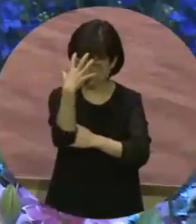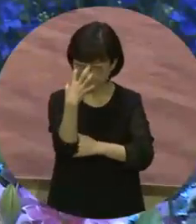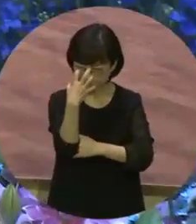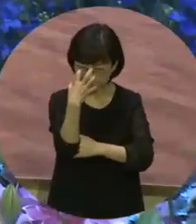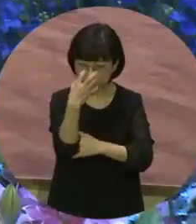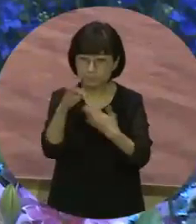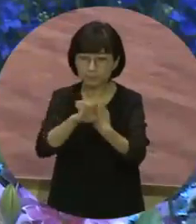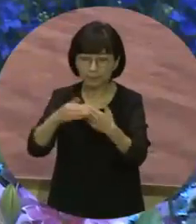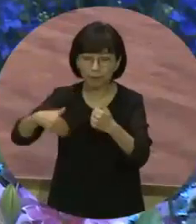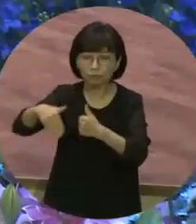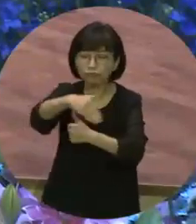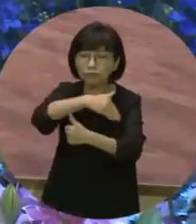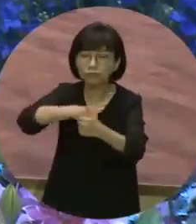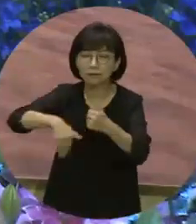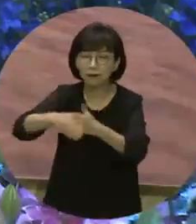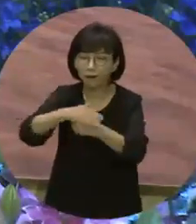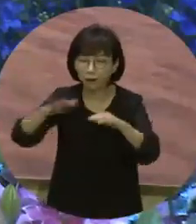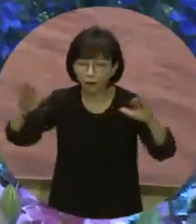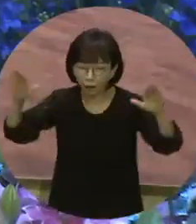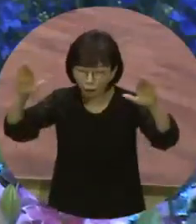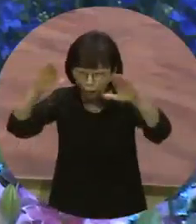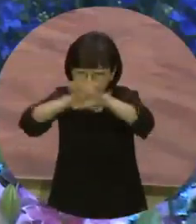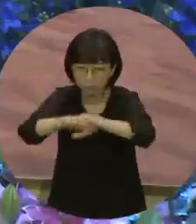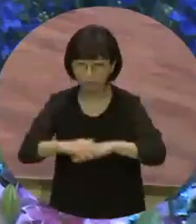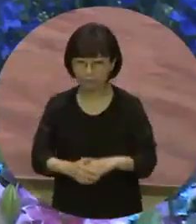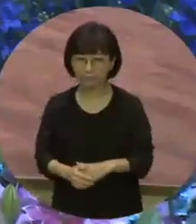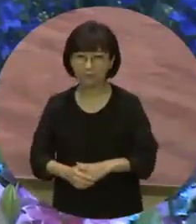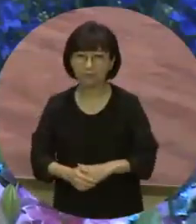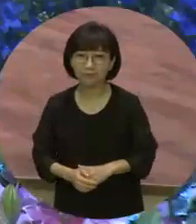어두워요. 아내.